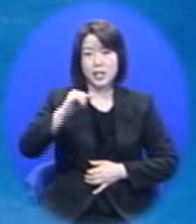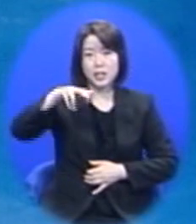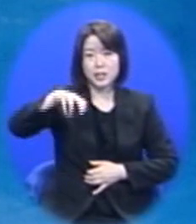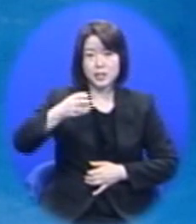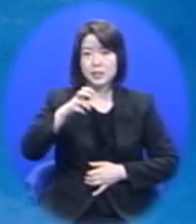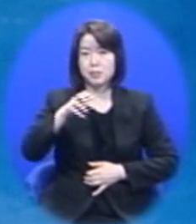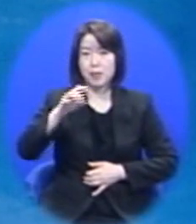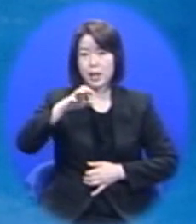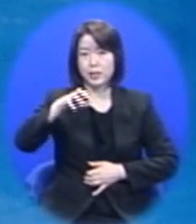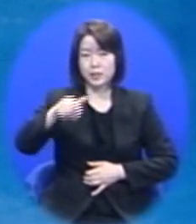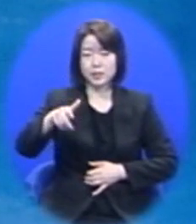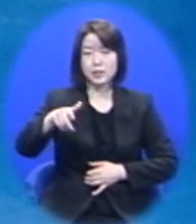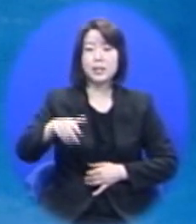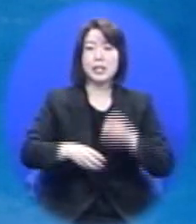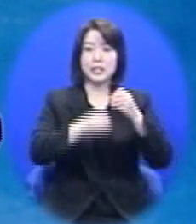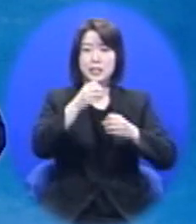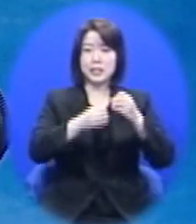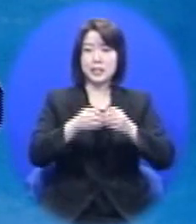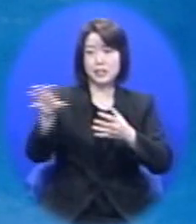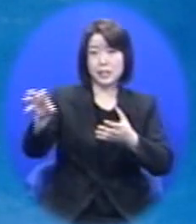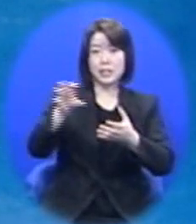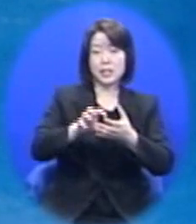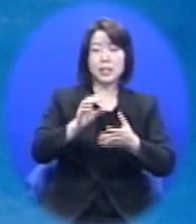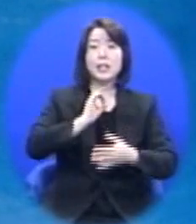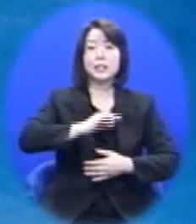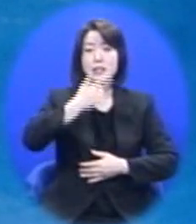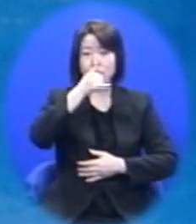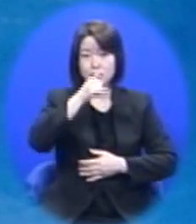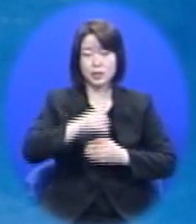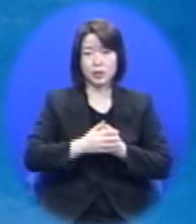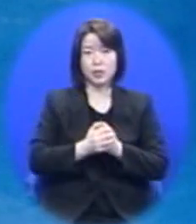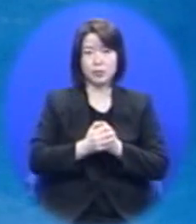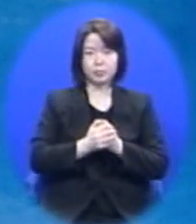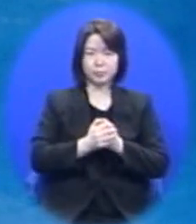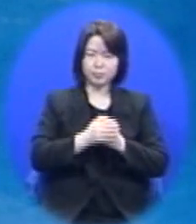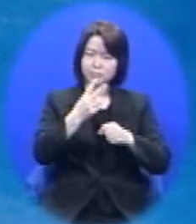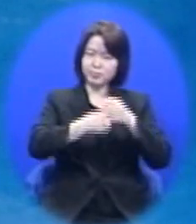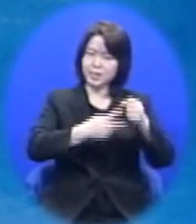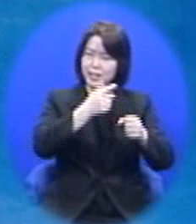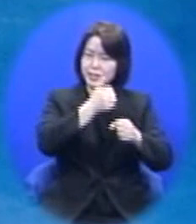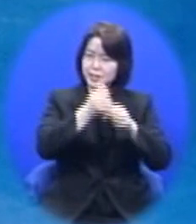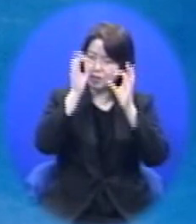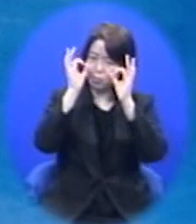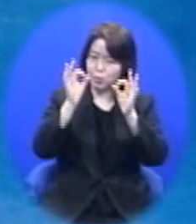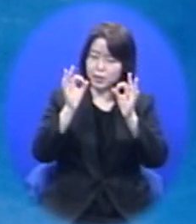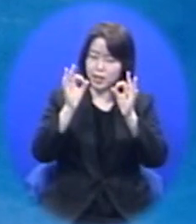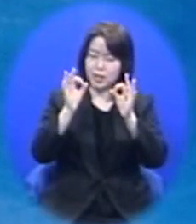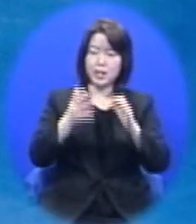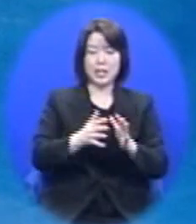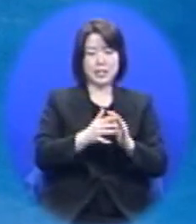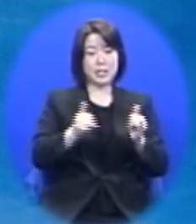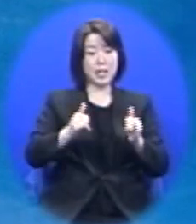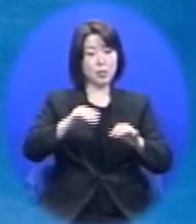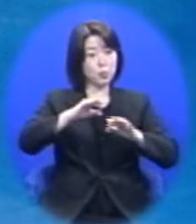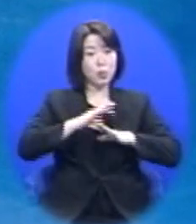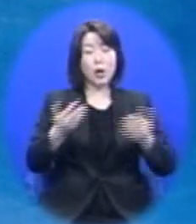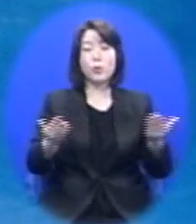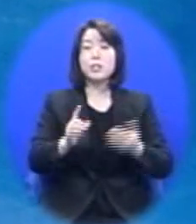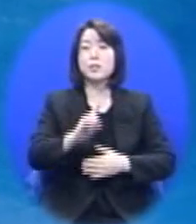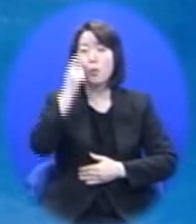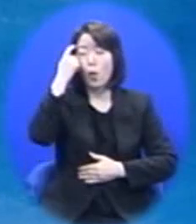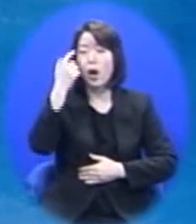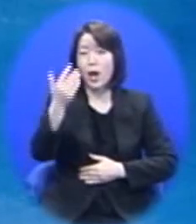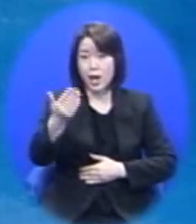해드렸는데, 그 인간에게, 신이 볼 때 인간에게 가장 놀라운 일이 뭡니까? 그랬더니